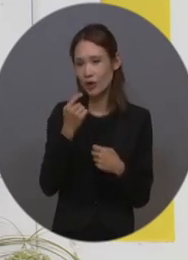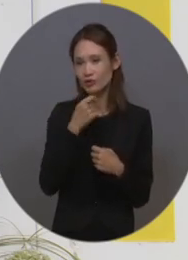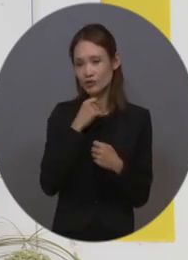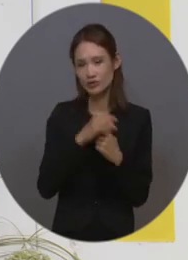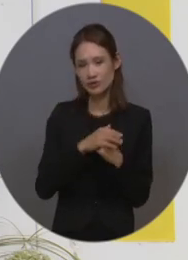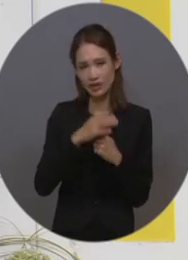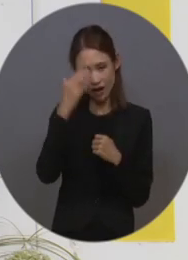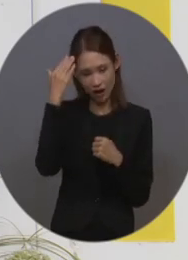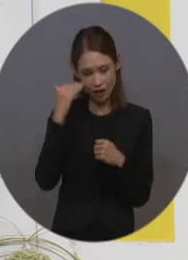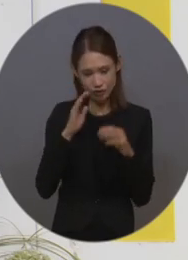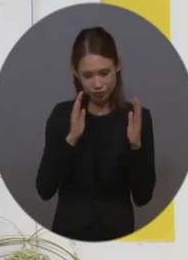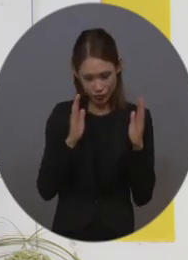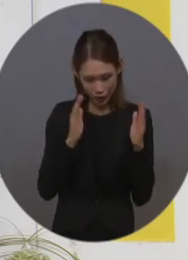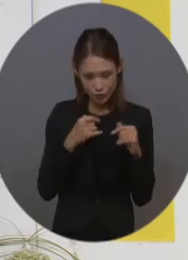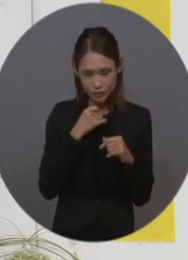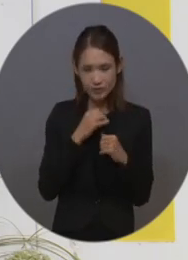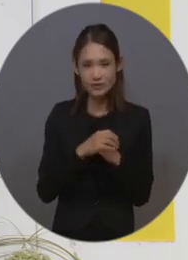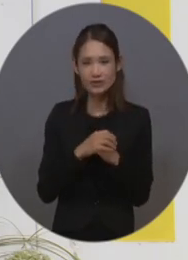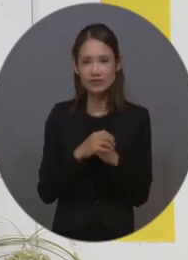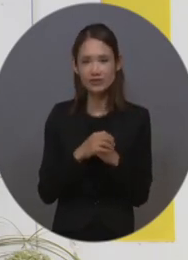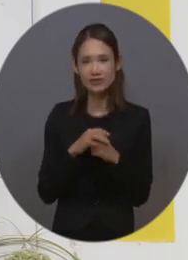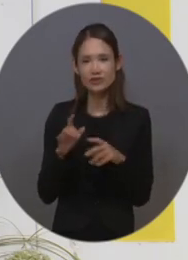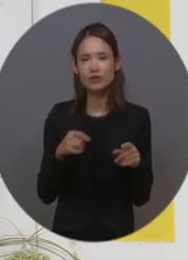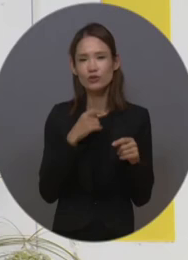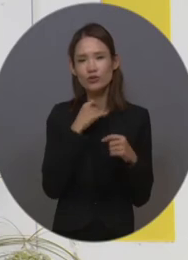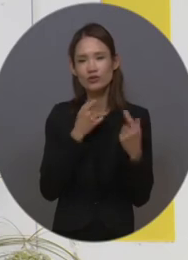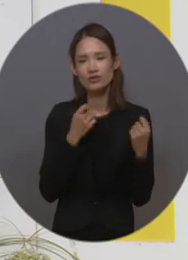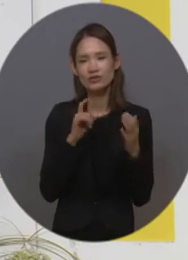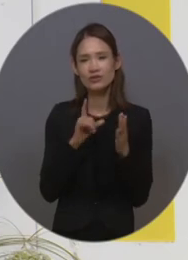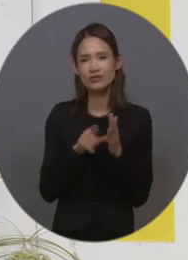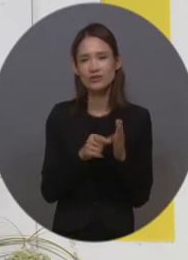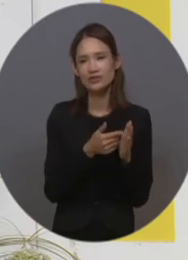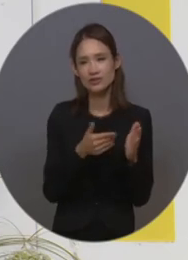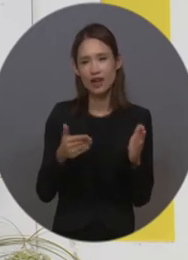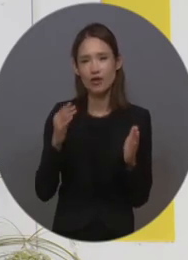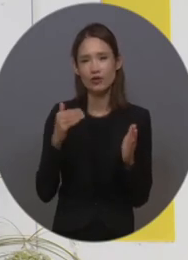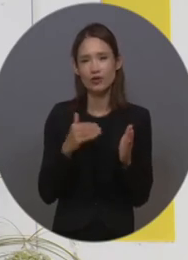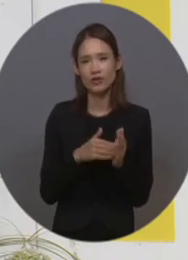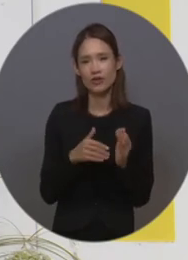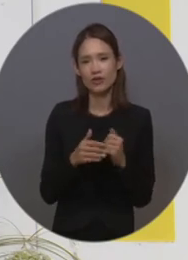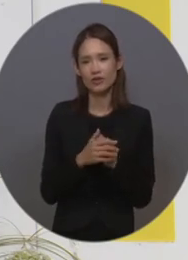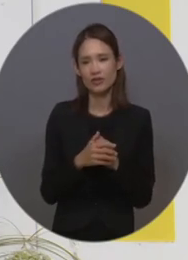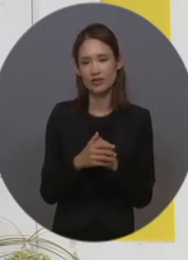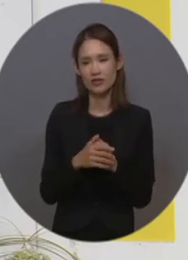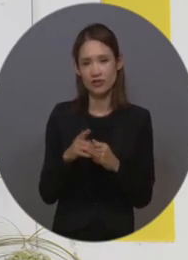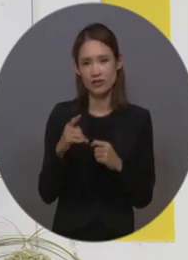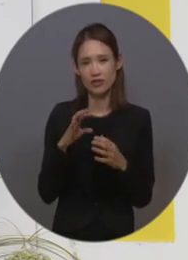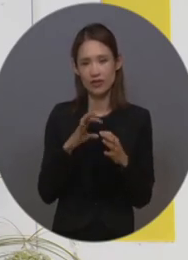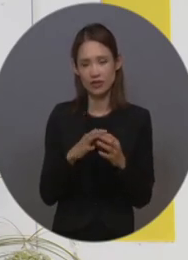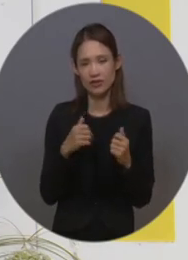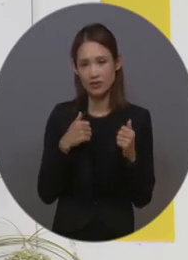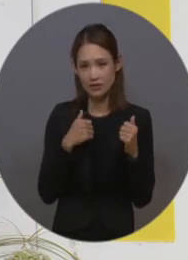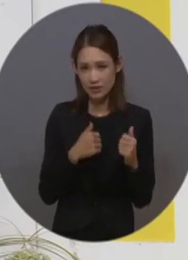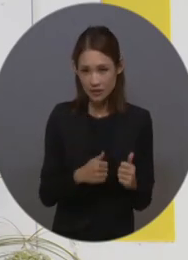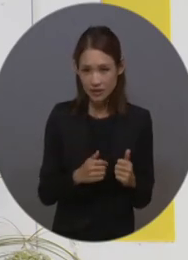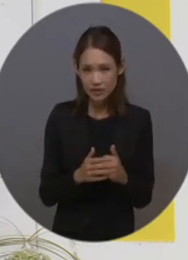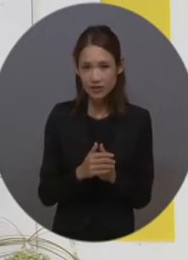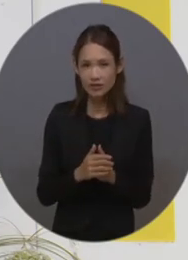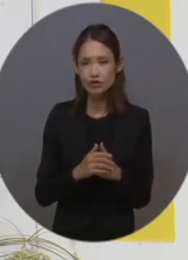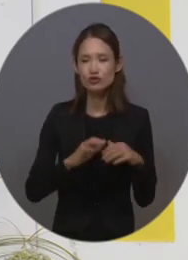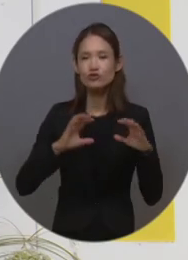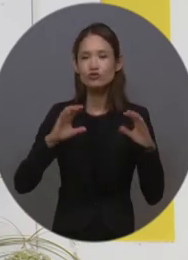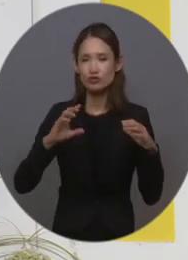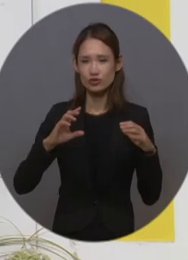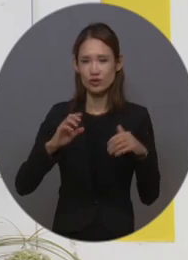와서 공부하고 싶어하고 네. 한국에 사서 살고 싶어하고 이런 시대가 됐는데 우리가 거기에 따라가는 네.